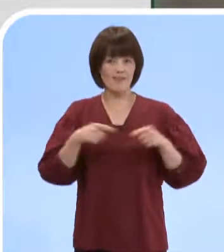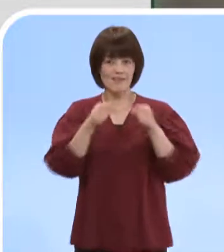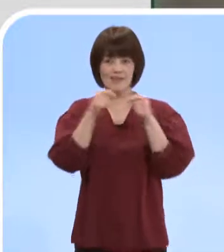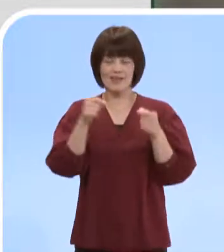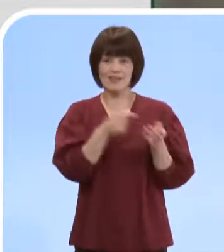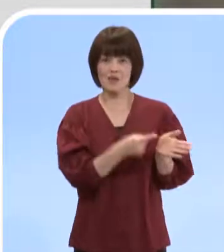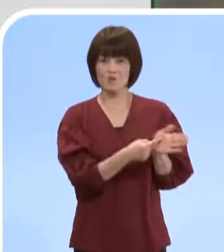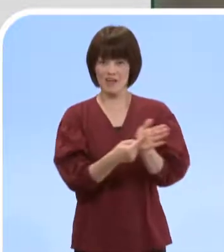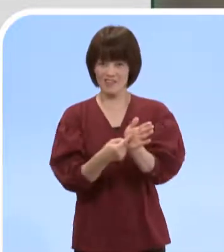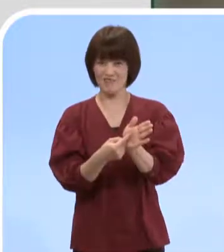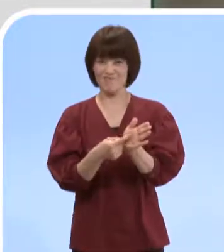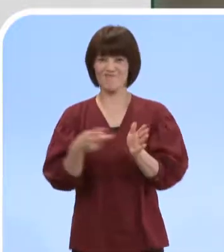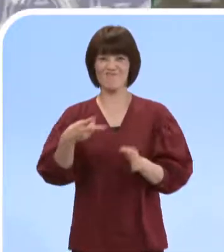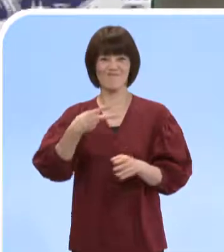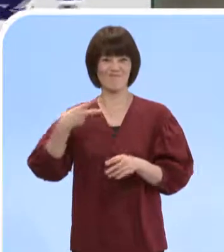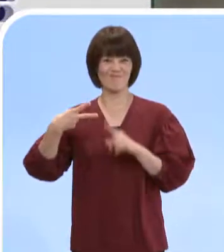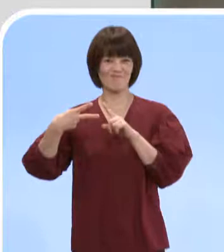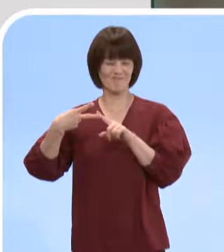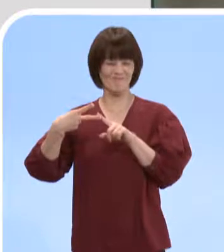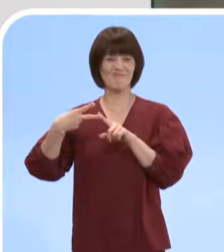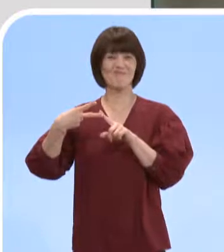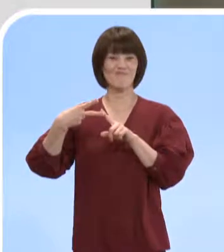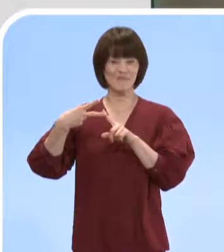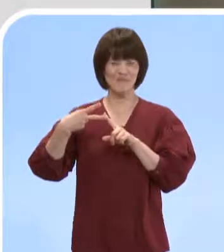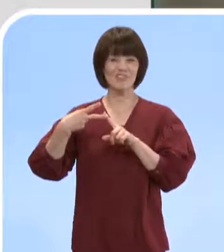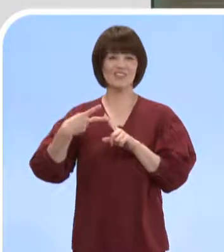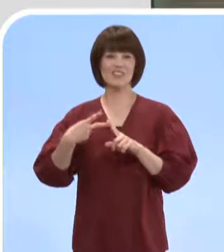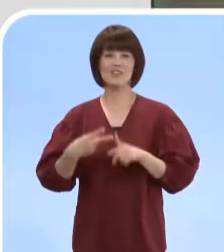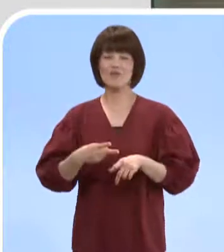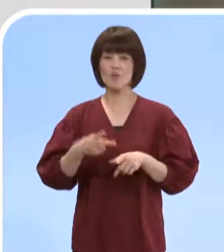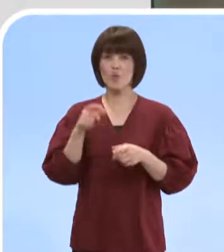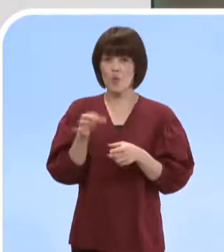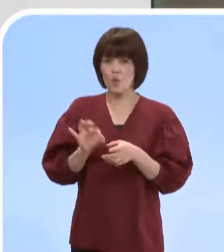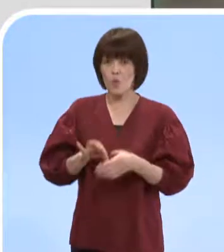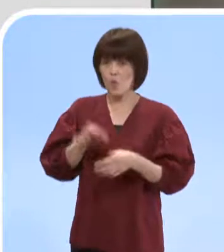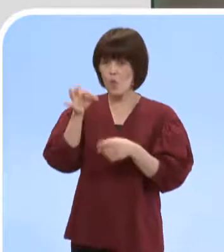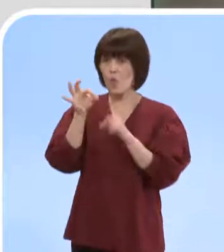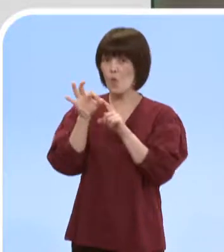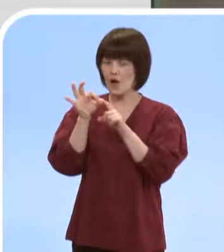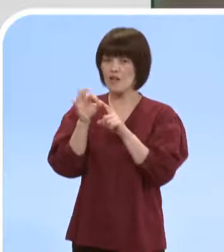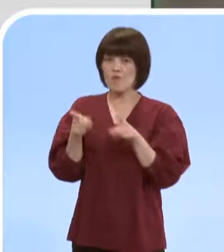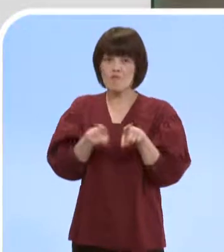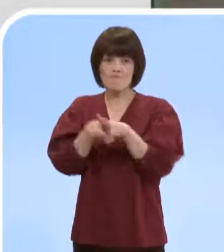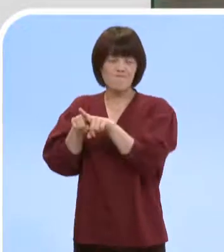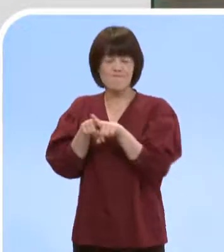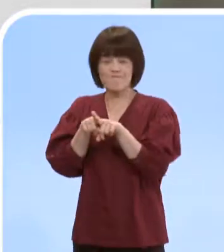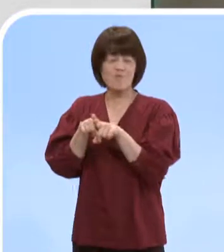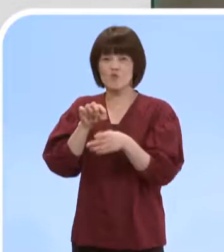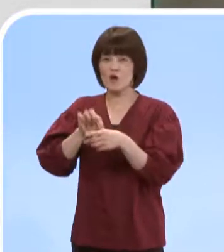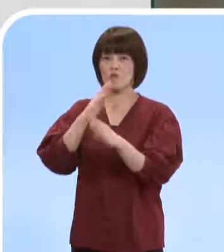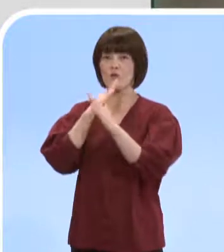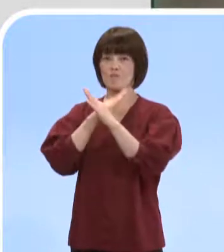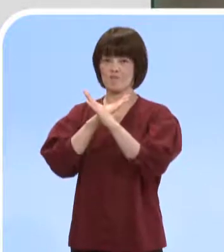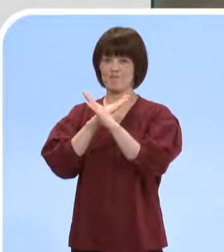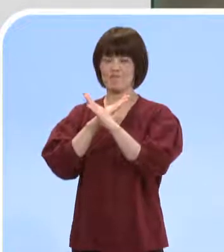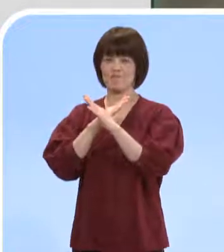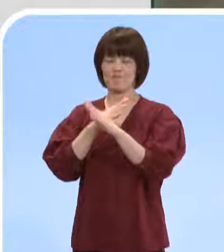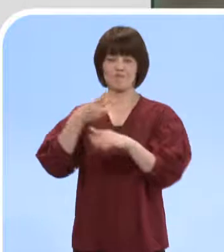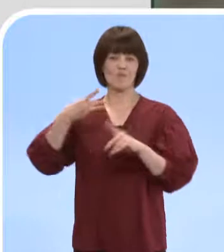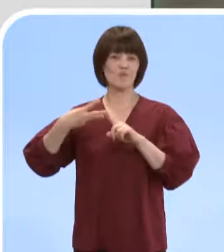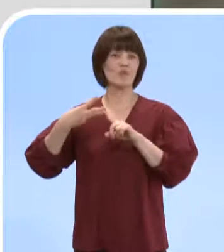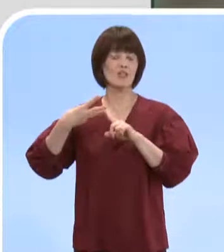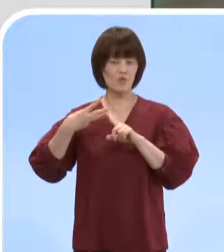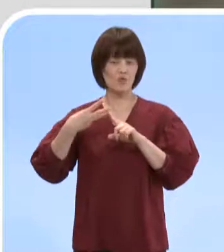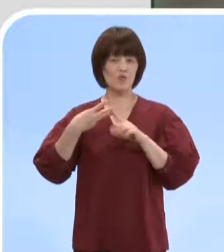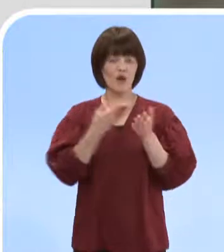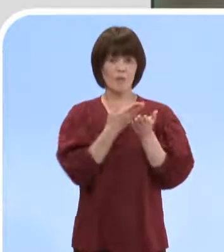に巾着の提示一つ、英訳通報はシェア5ハット一つ、ご